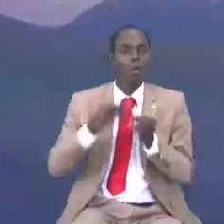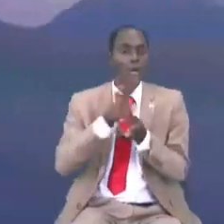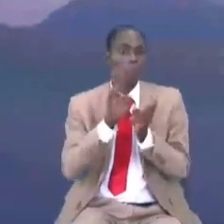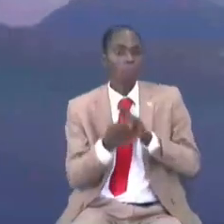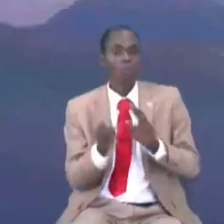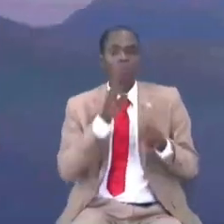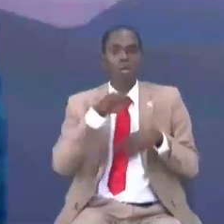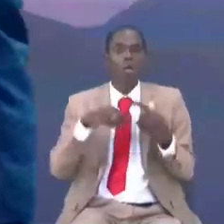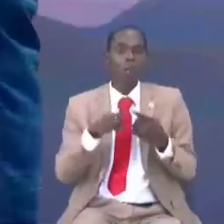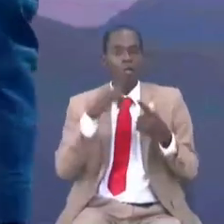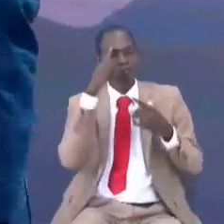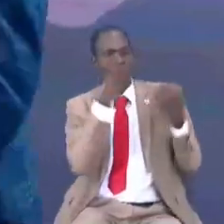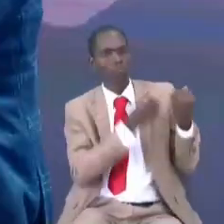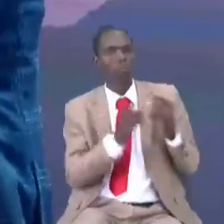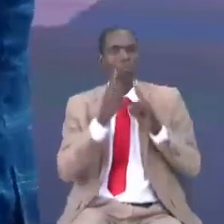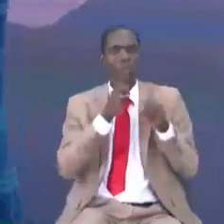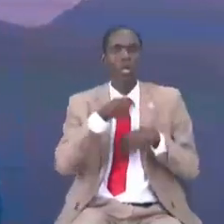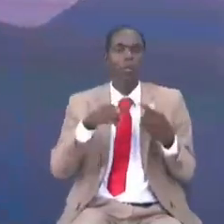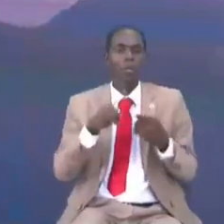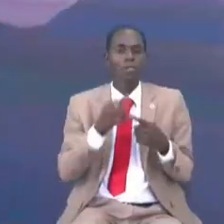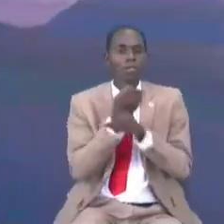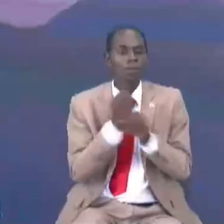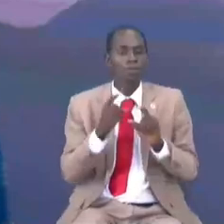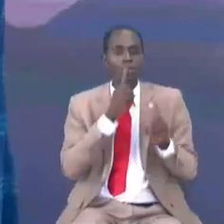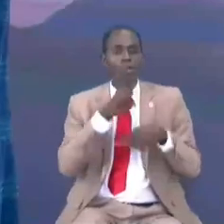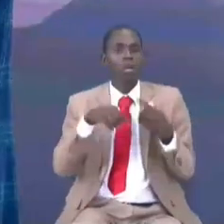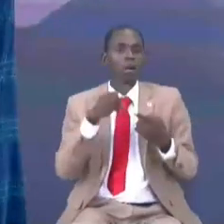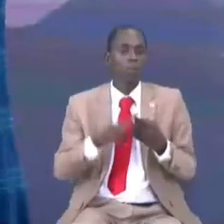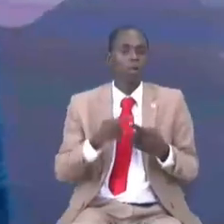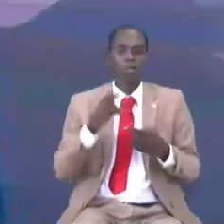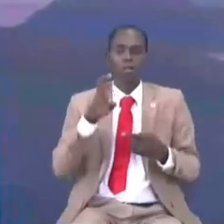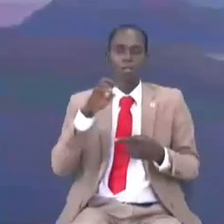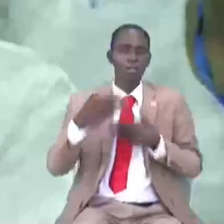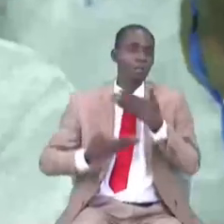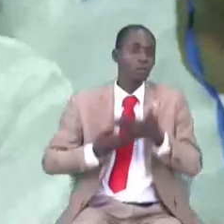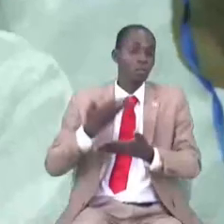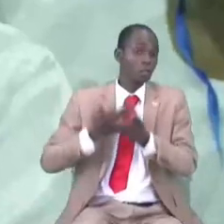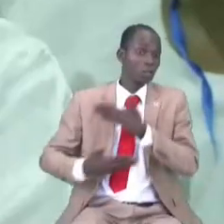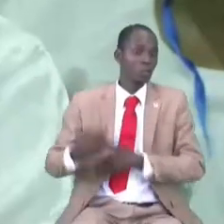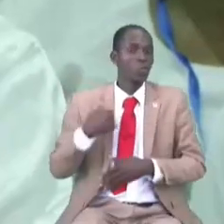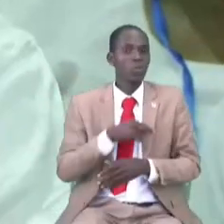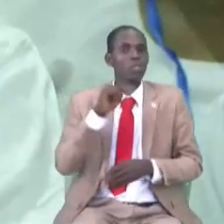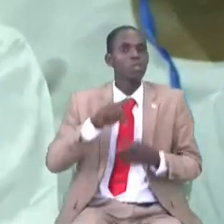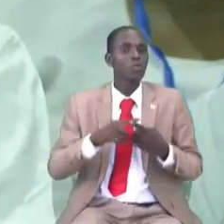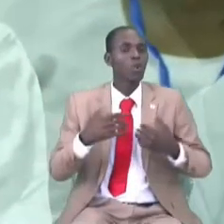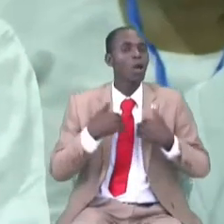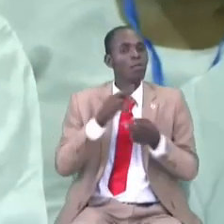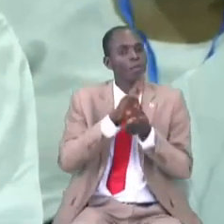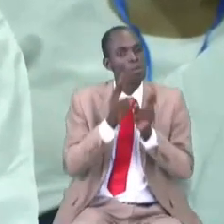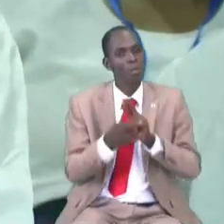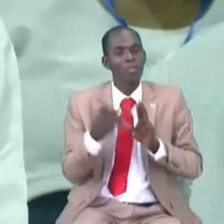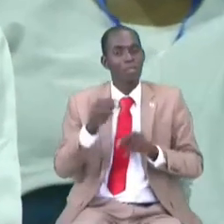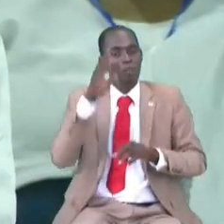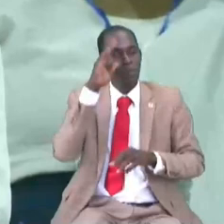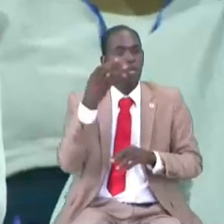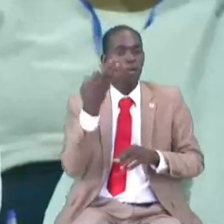la régénération, nous devrions nous repentir. C'est pourquoi il dit, les hommes de Ninive se lèveront au jour du jugement avec cette génération